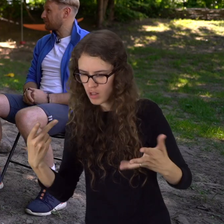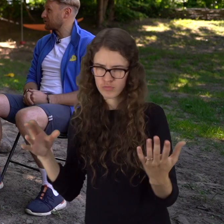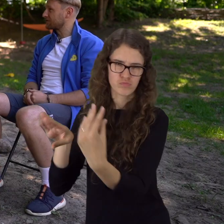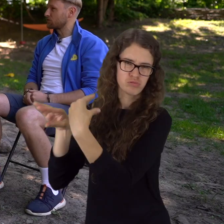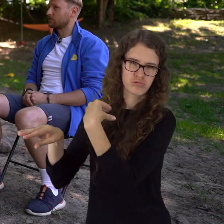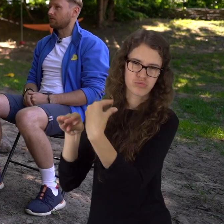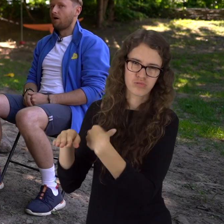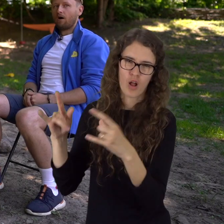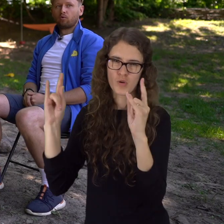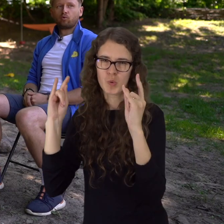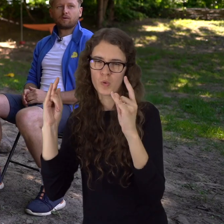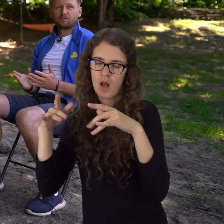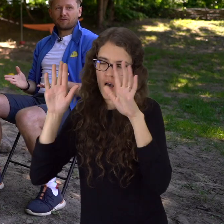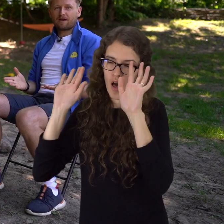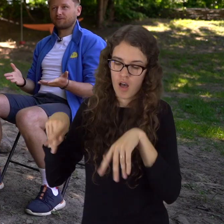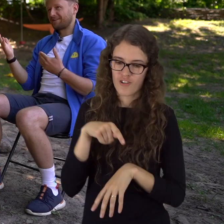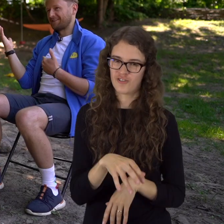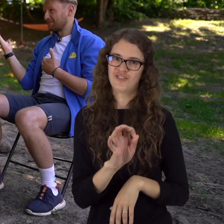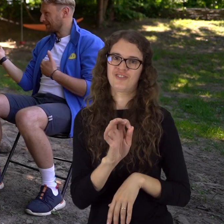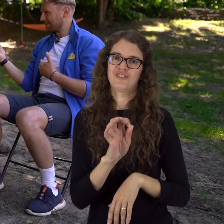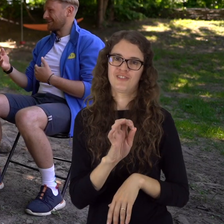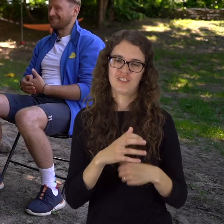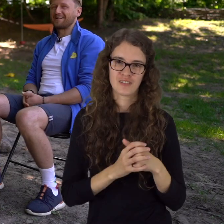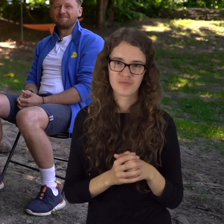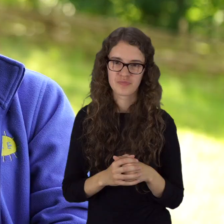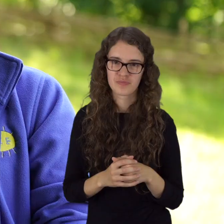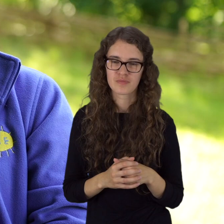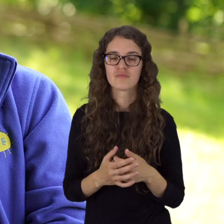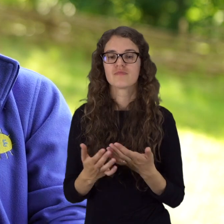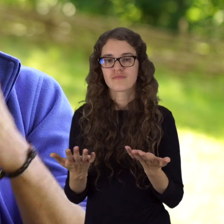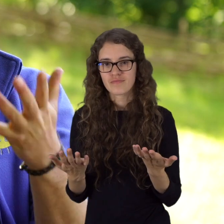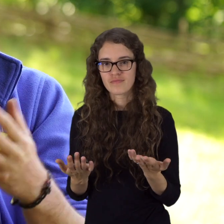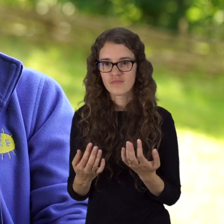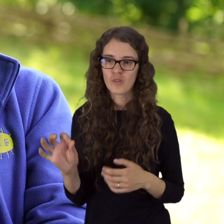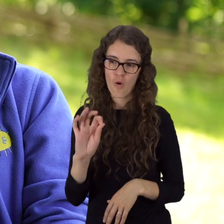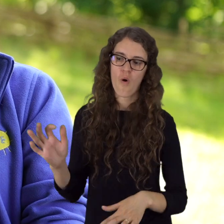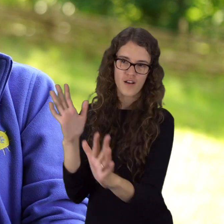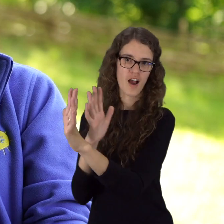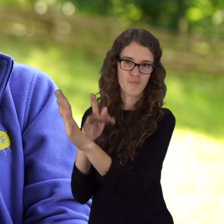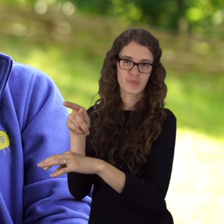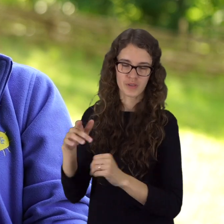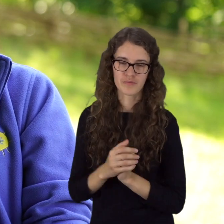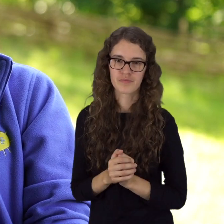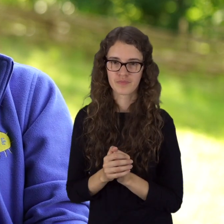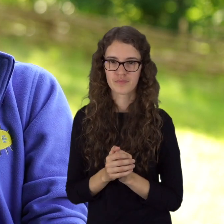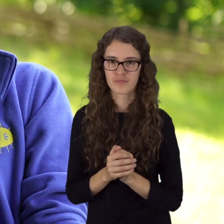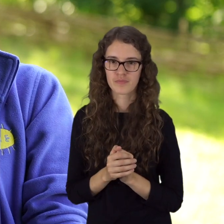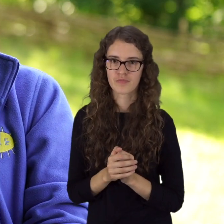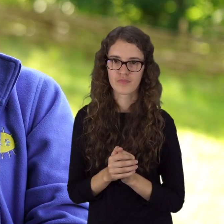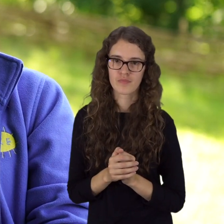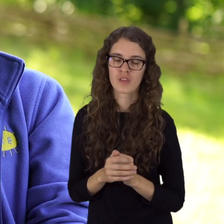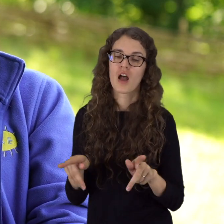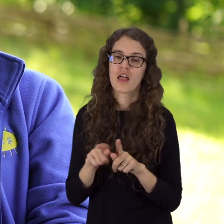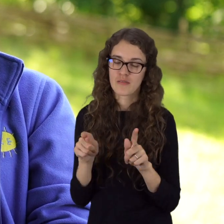eismas ir ten mašinos važiuoja ir tu galvoji, kaip čia buvo gero, ten nelabai taip gera iki galo. Tai čia vienas dalykas apie gamtą. Aišku,